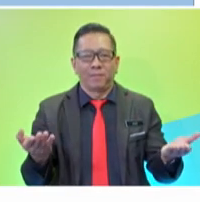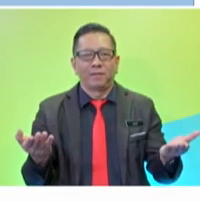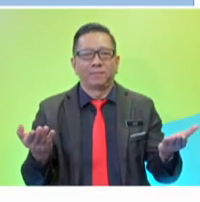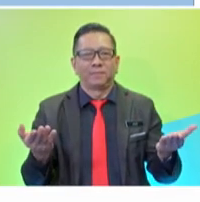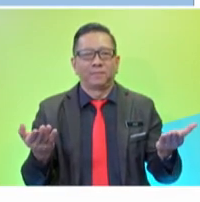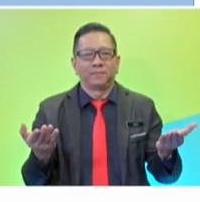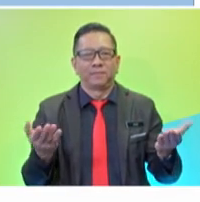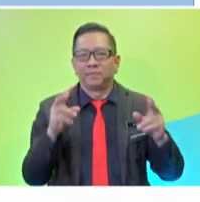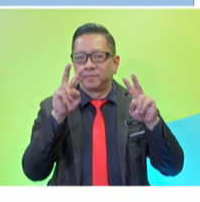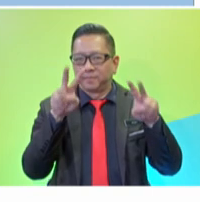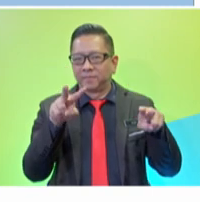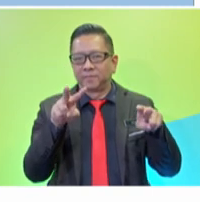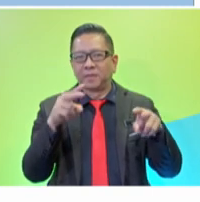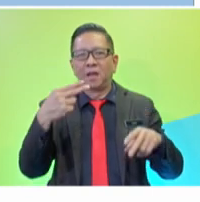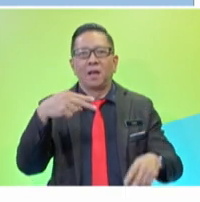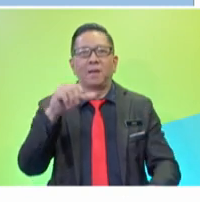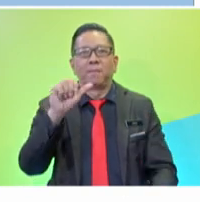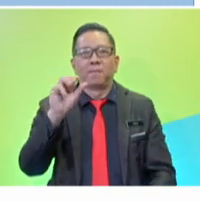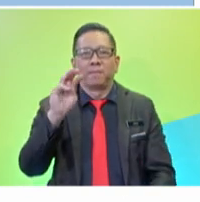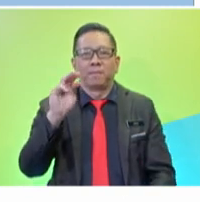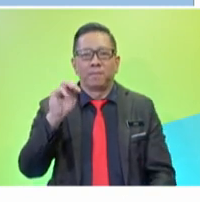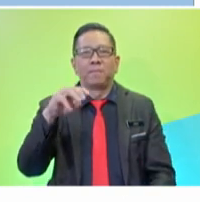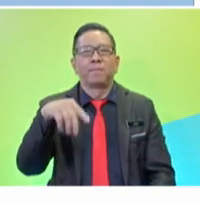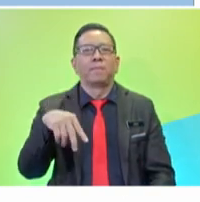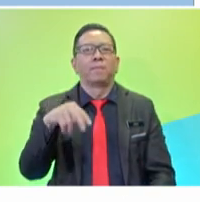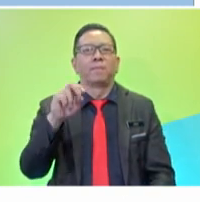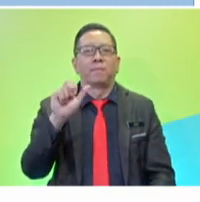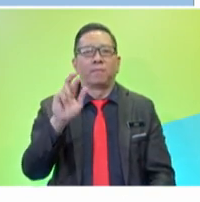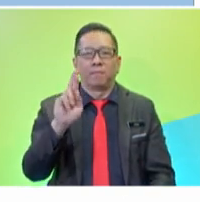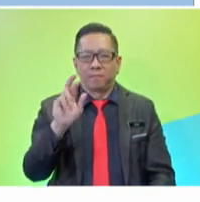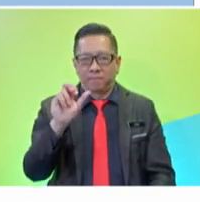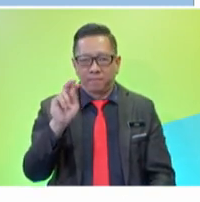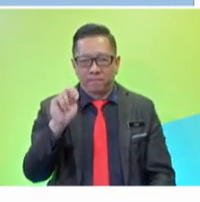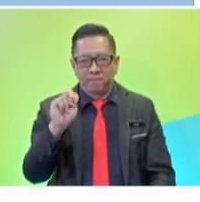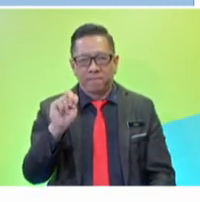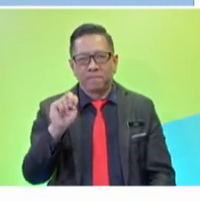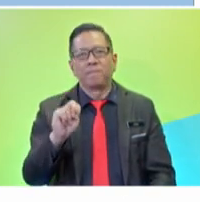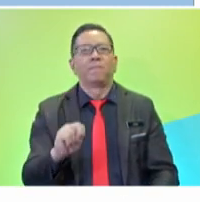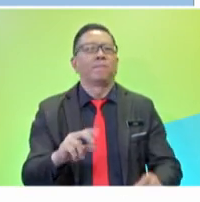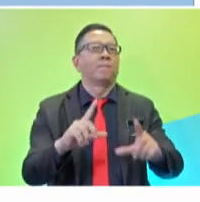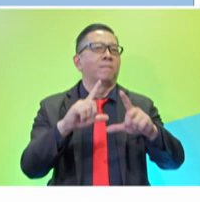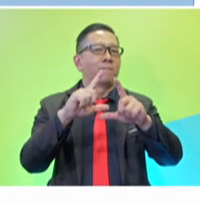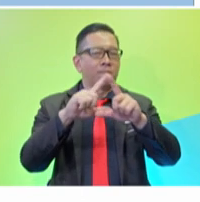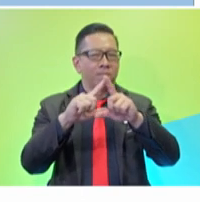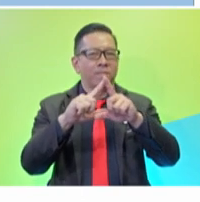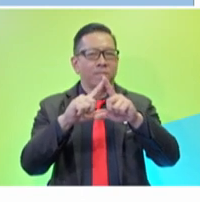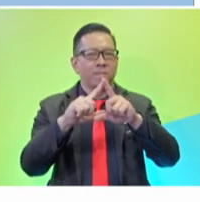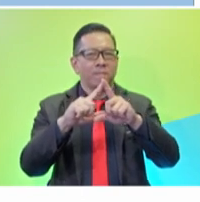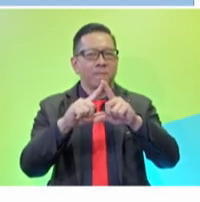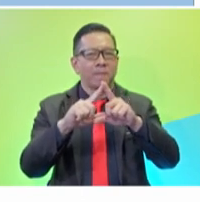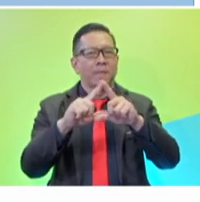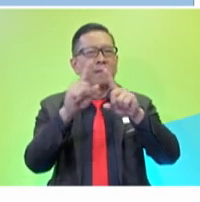ada dua di situ yaitu blok segitiga Prisma dan juga